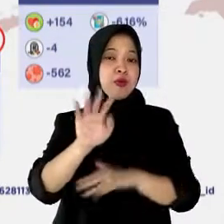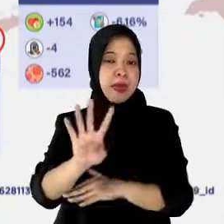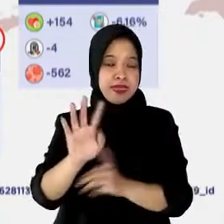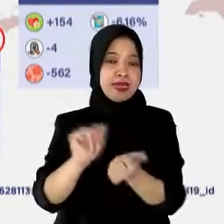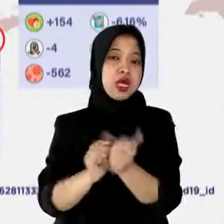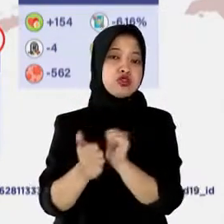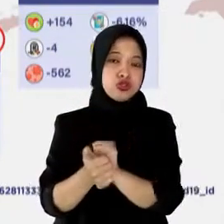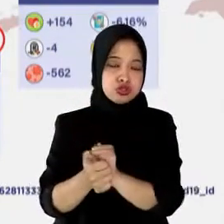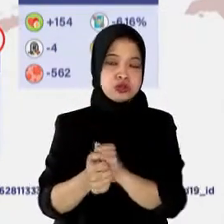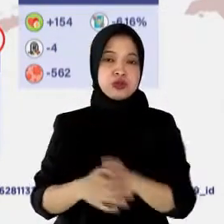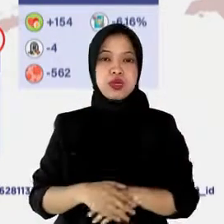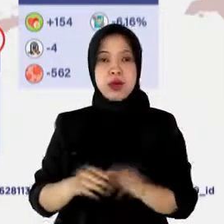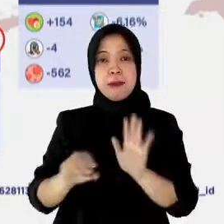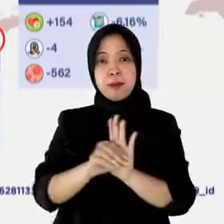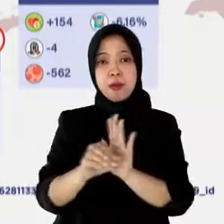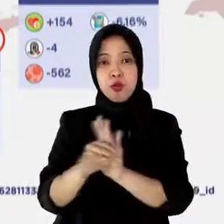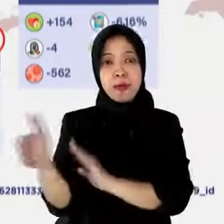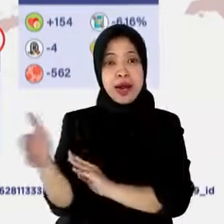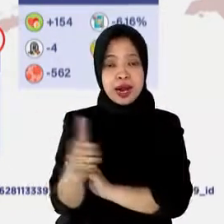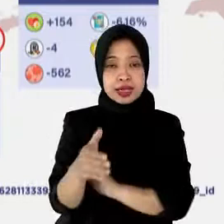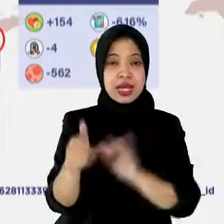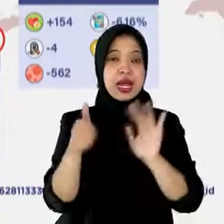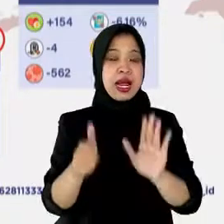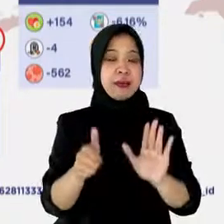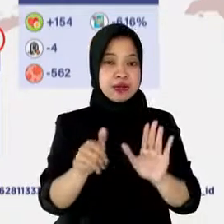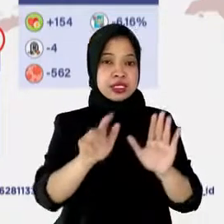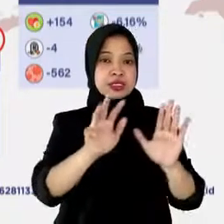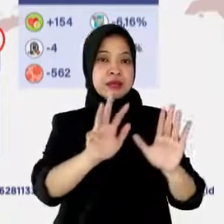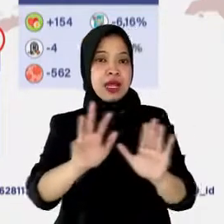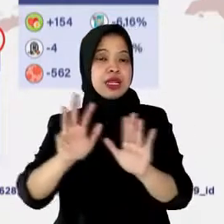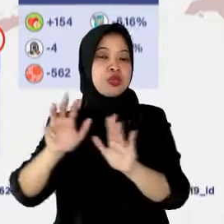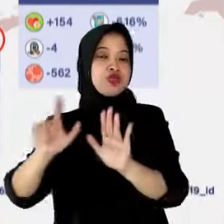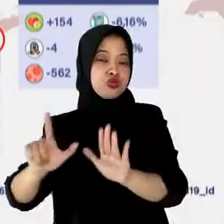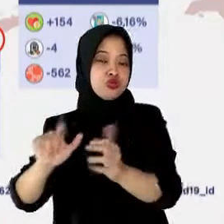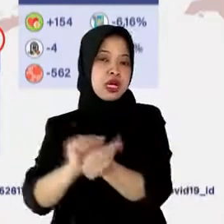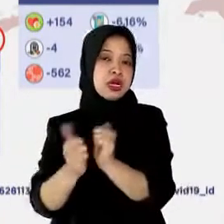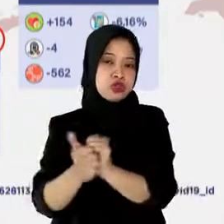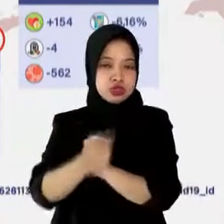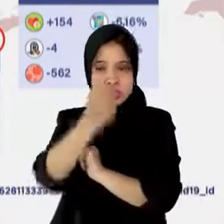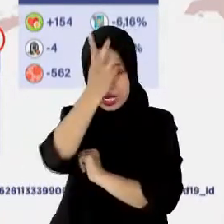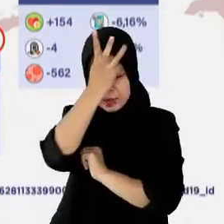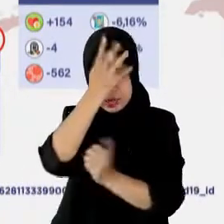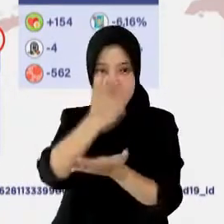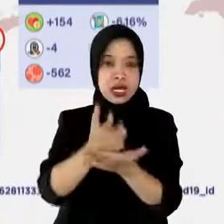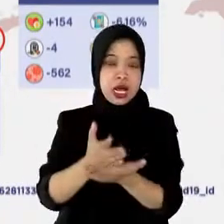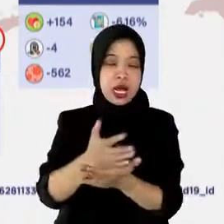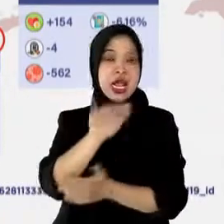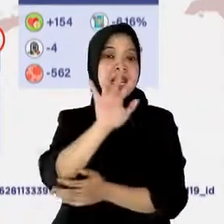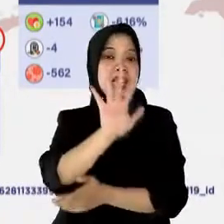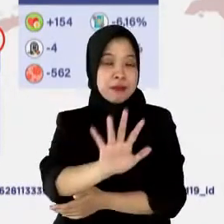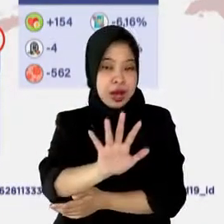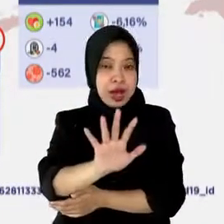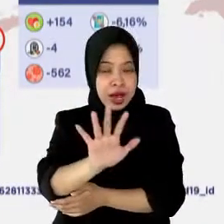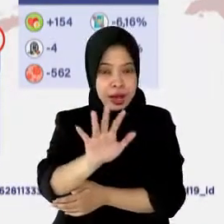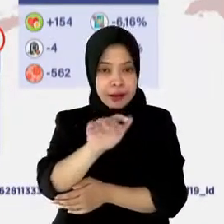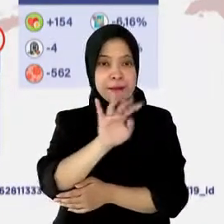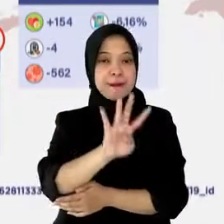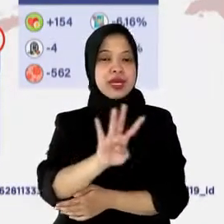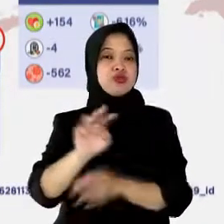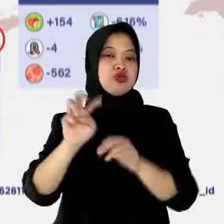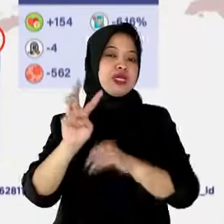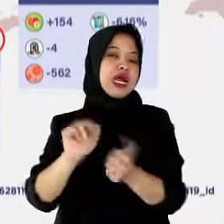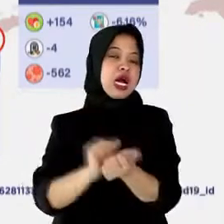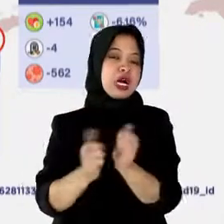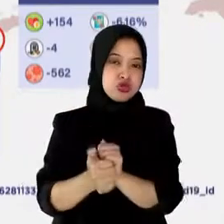kasus kemudian Papua Barat naik 667 kasus Kalimantan Tengah naik 553